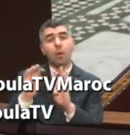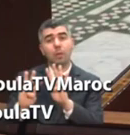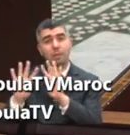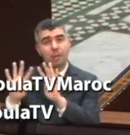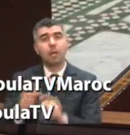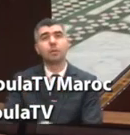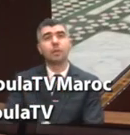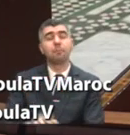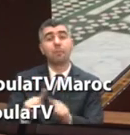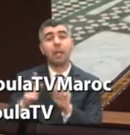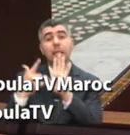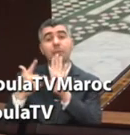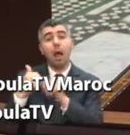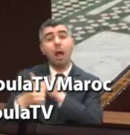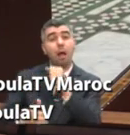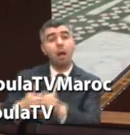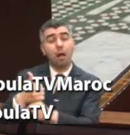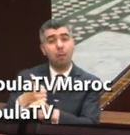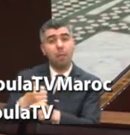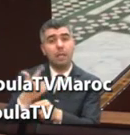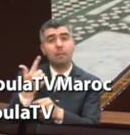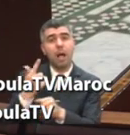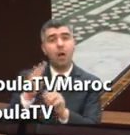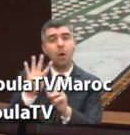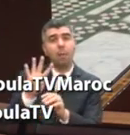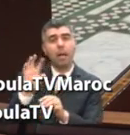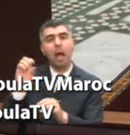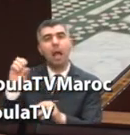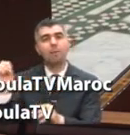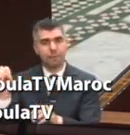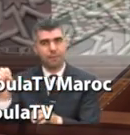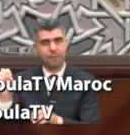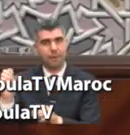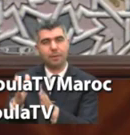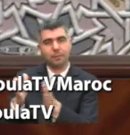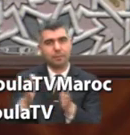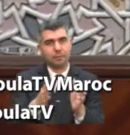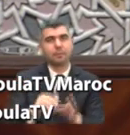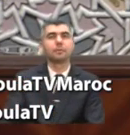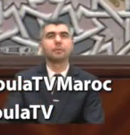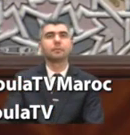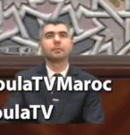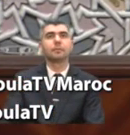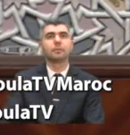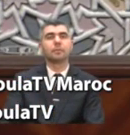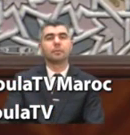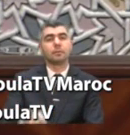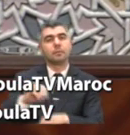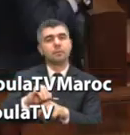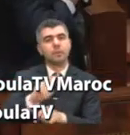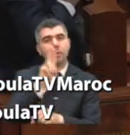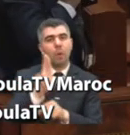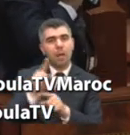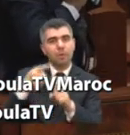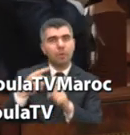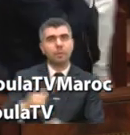اللي 7 سنوات ماضية ما فتنا شيء 47-48 ألف. شكرا. شكرا. تعقيب الفريق، تفضلي السيدة النائبة.